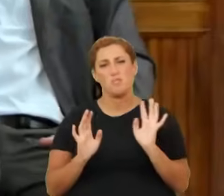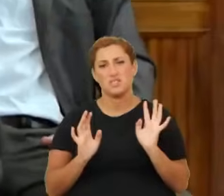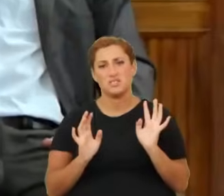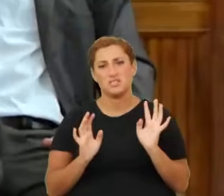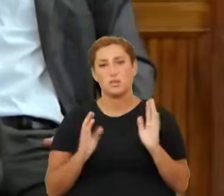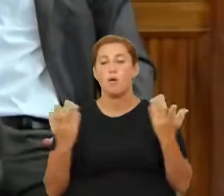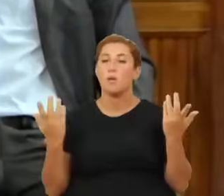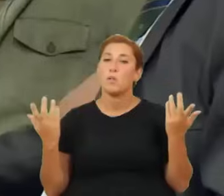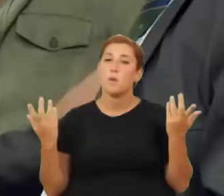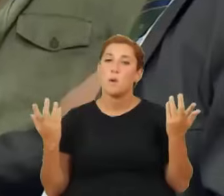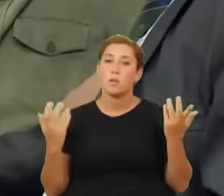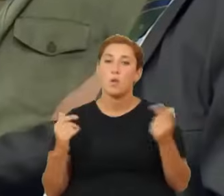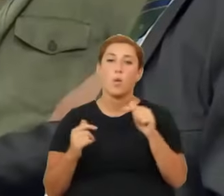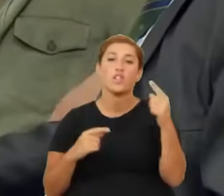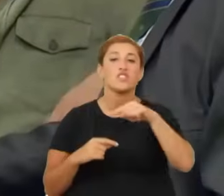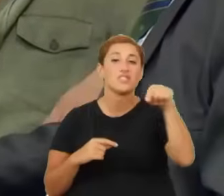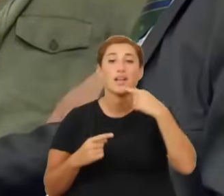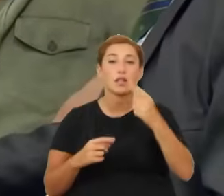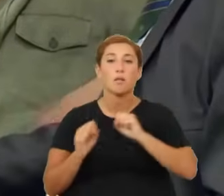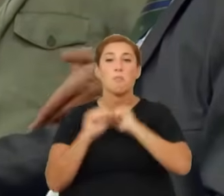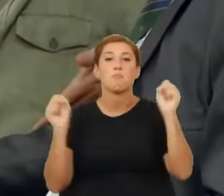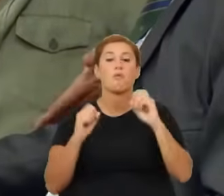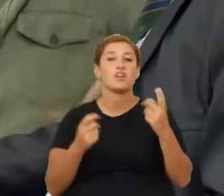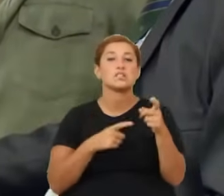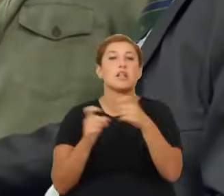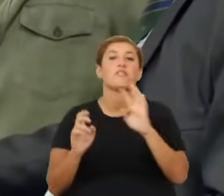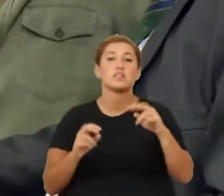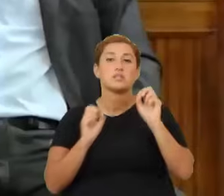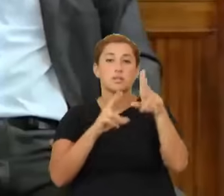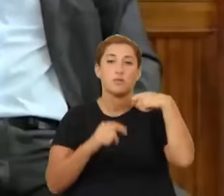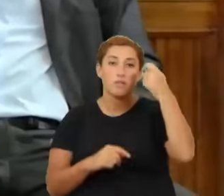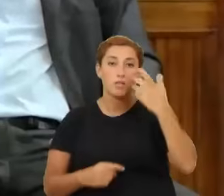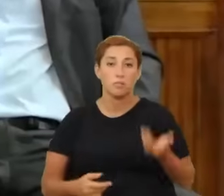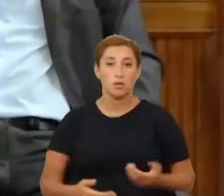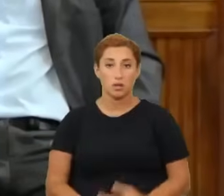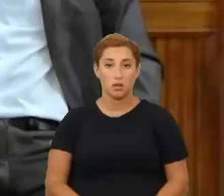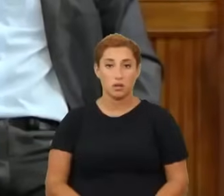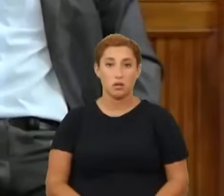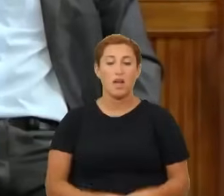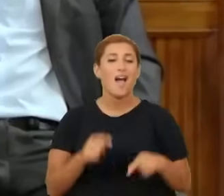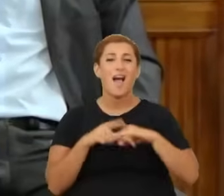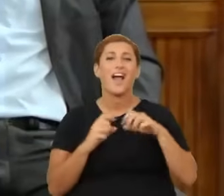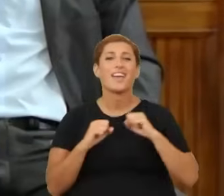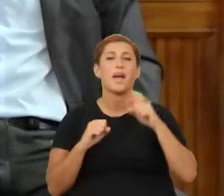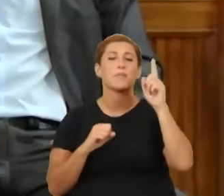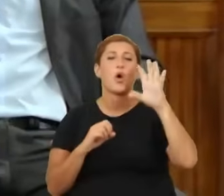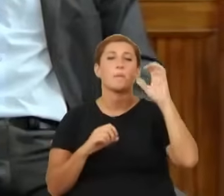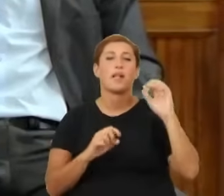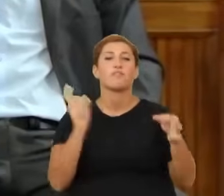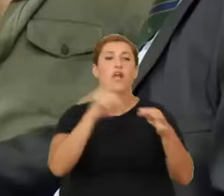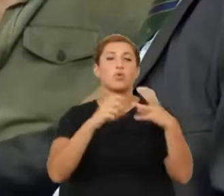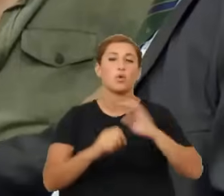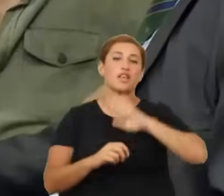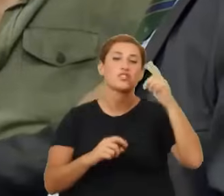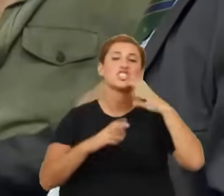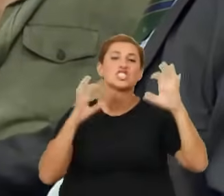kardeşim. Allah Allah. Oğlum öyle şeyler dediğim bomba ya da silah değil ya. Sinema filmi abicim. Hakkari'de bir öğretmenin tayini çıkıyor, gidiyor.